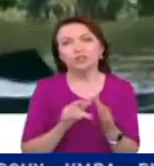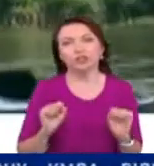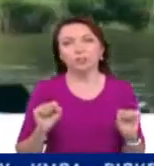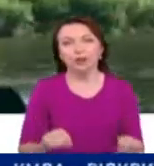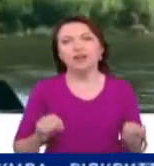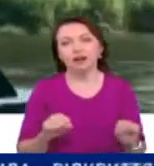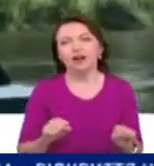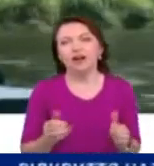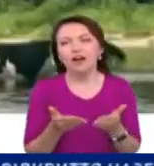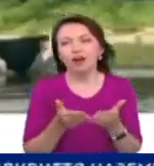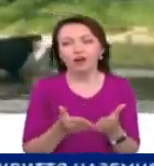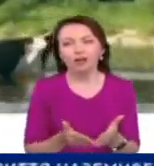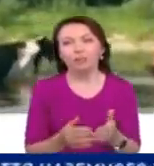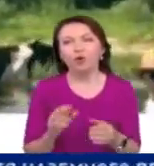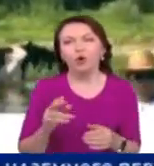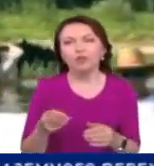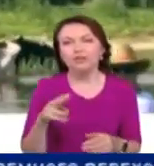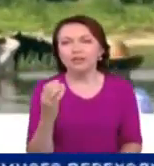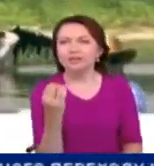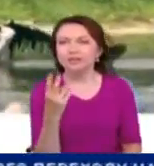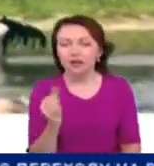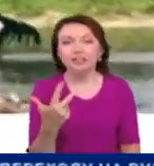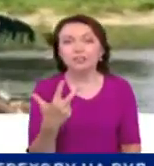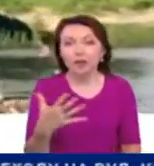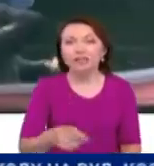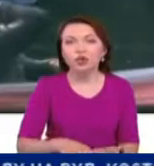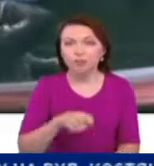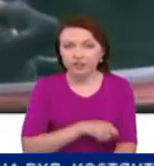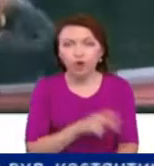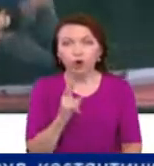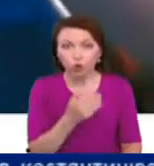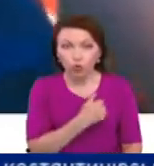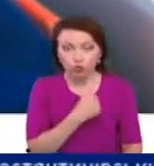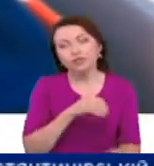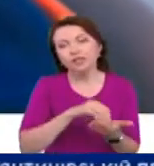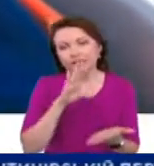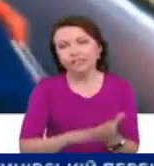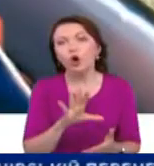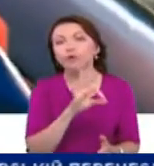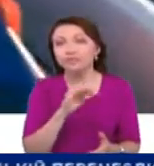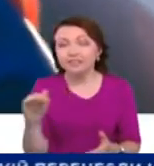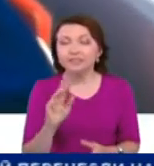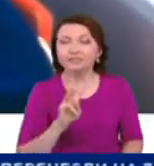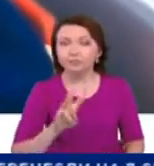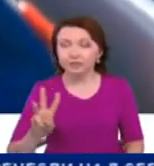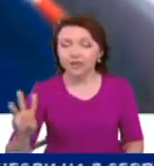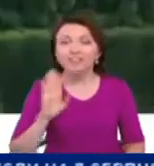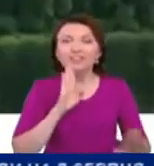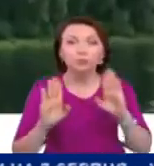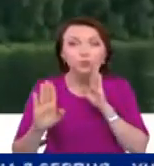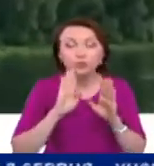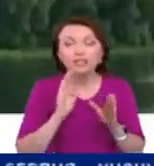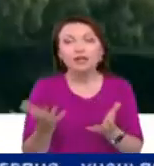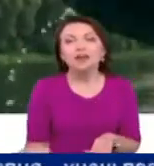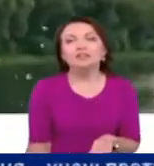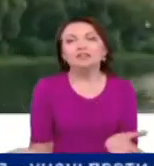Десні. Довжина маршруту – 35 кілометрів. Охочих, які зареєструються на офіційній сторінці у Фейсбуці, збиратимуть у